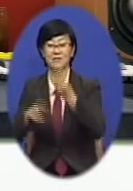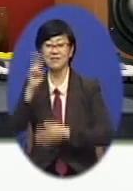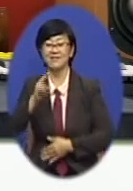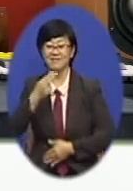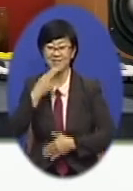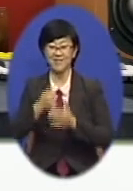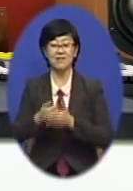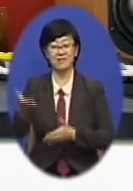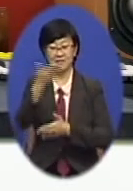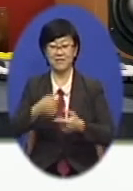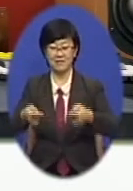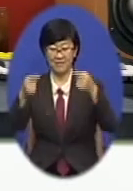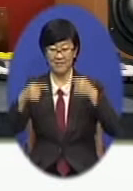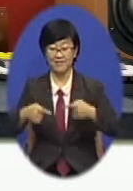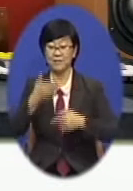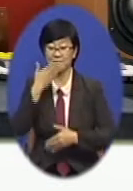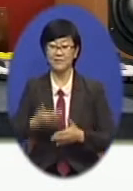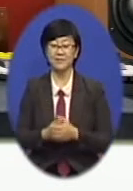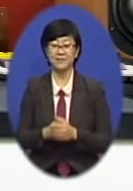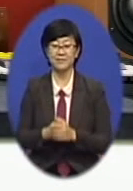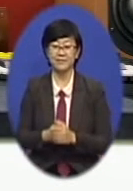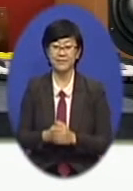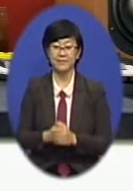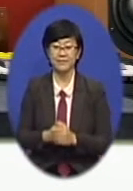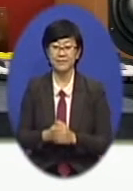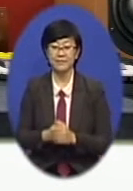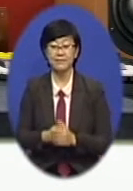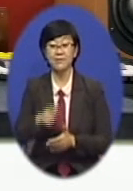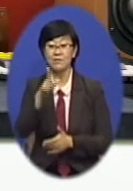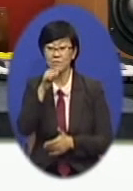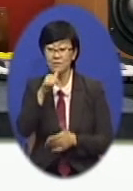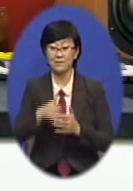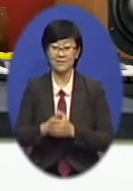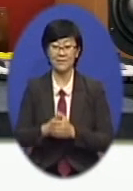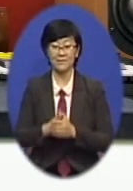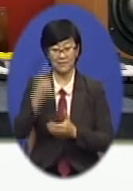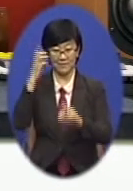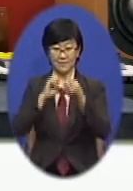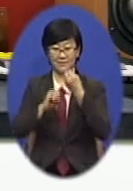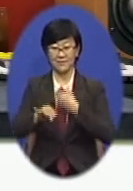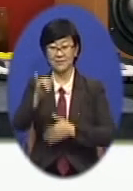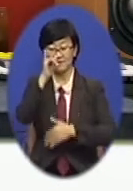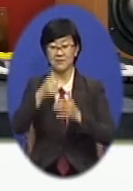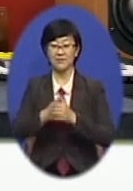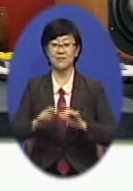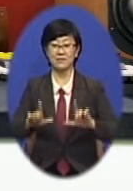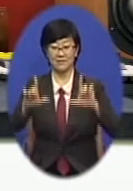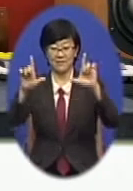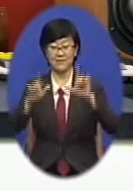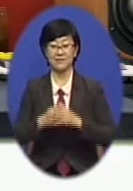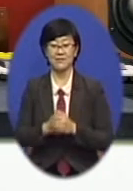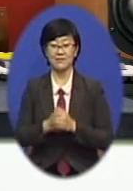참여로 여러분들이 노래에 참가하실 수가 네, 있겠습니다. 네, 그렇습니다. 월요일은 예. 퀴즈가 있는